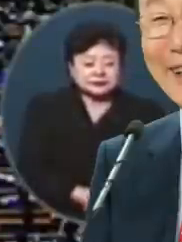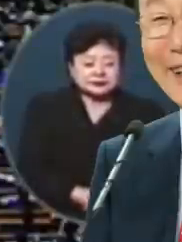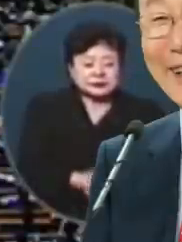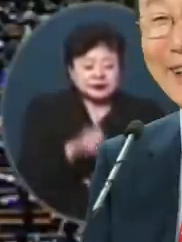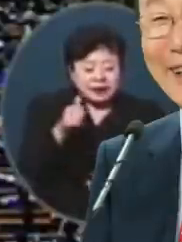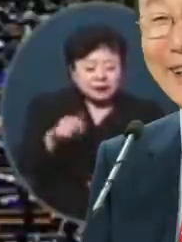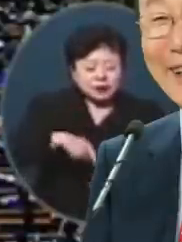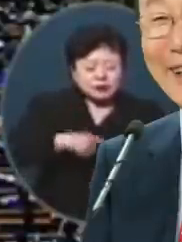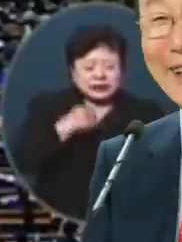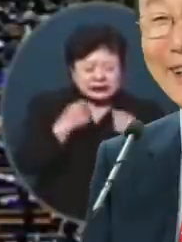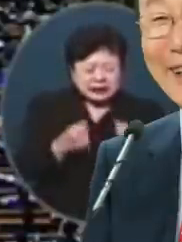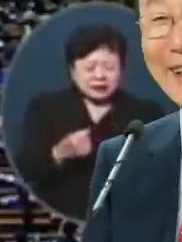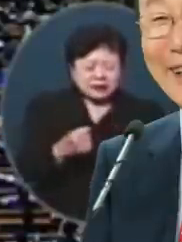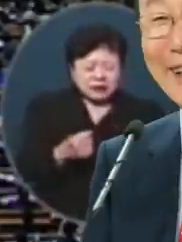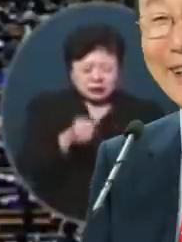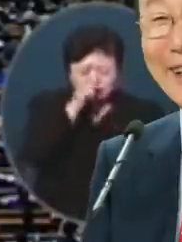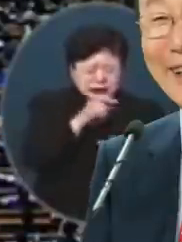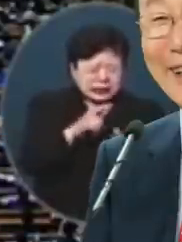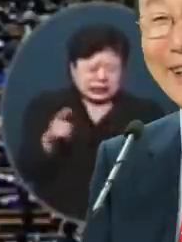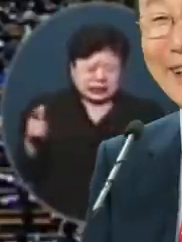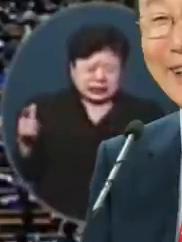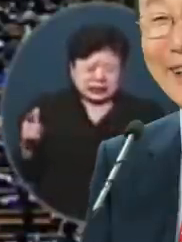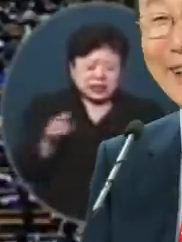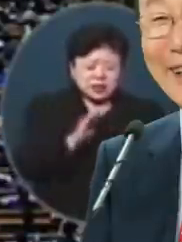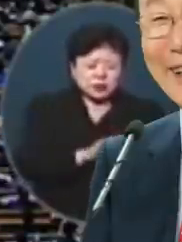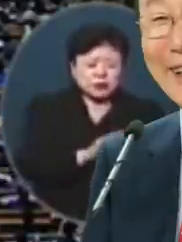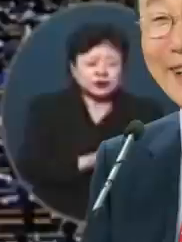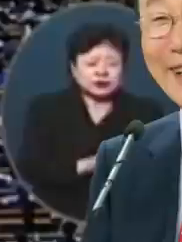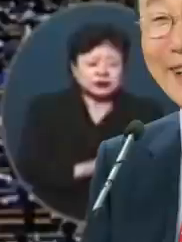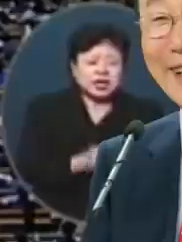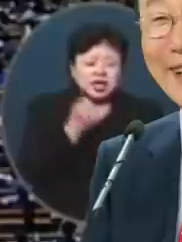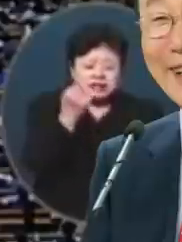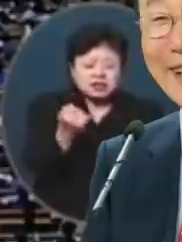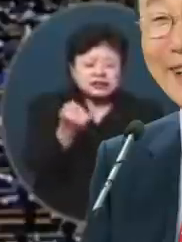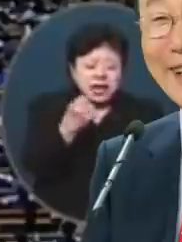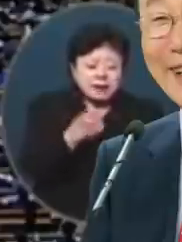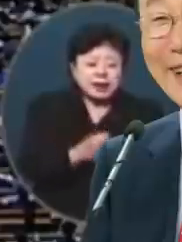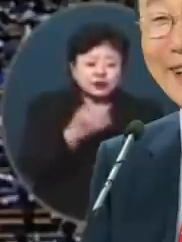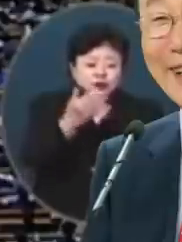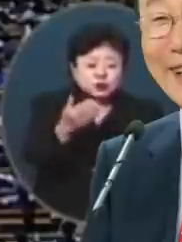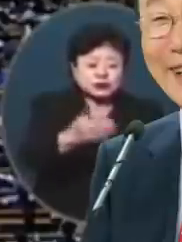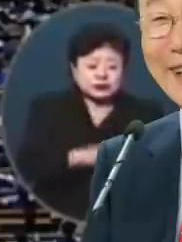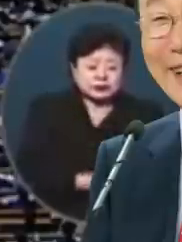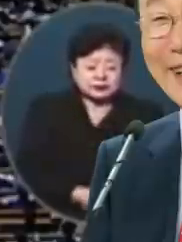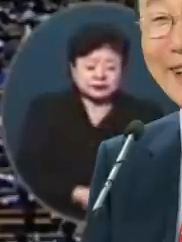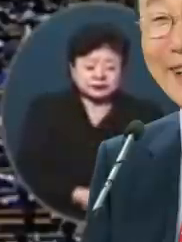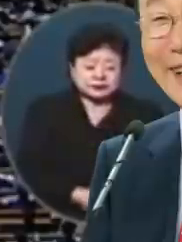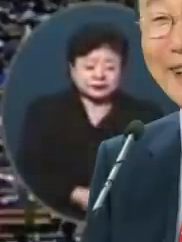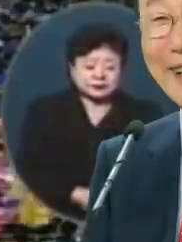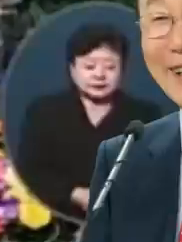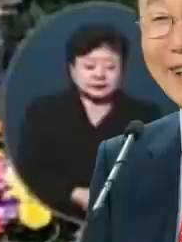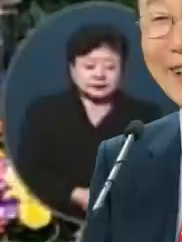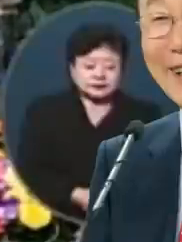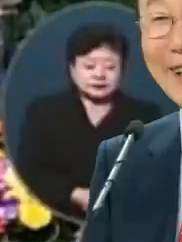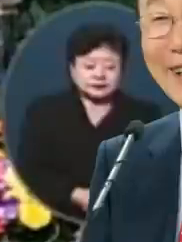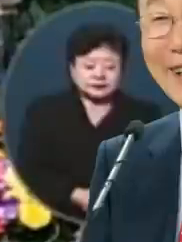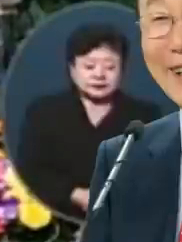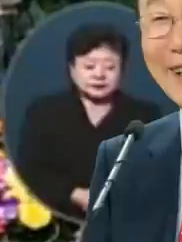남자가 혼자 사는 것이 좋지 않으니 돕는 배필인 여자를 만들어서 주시겠다는